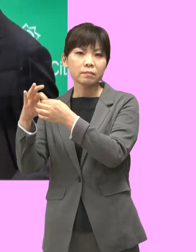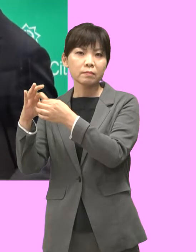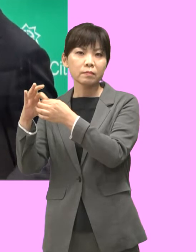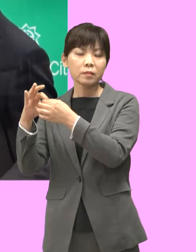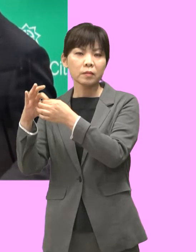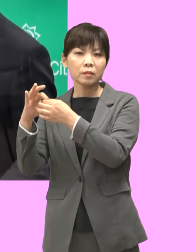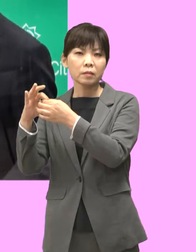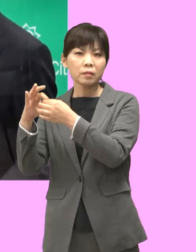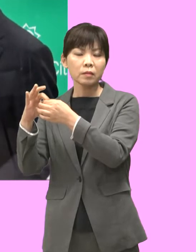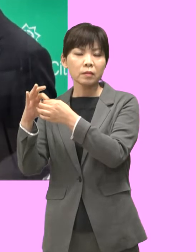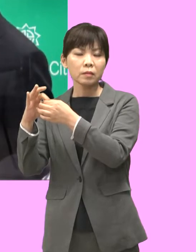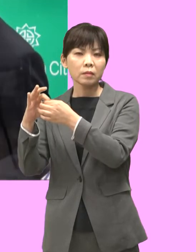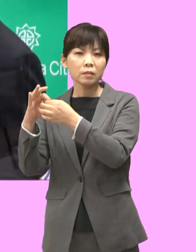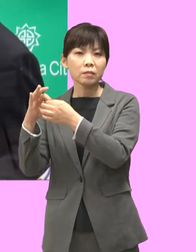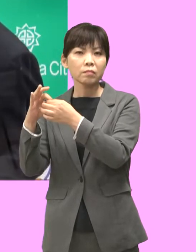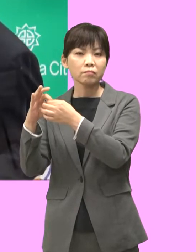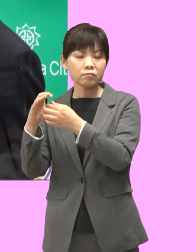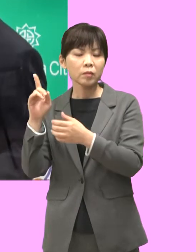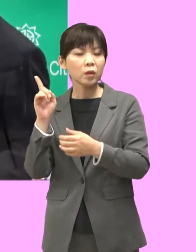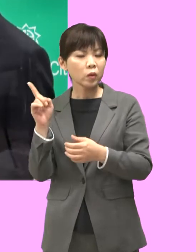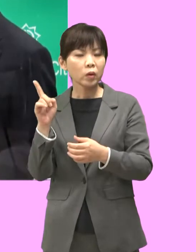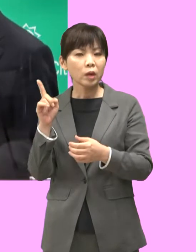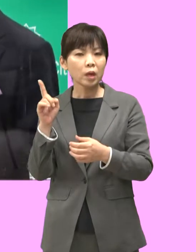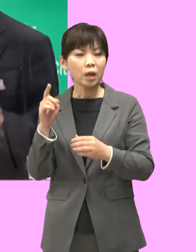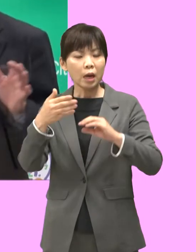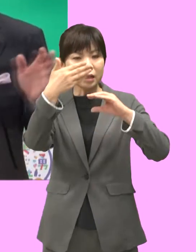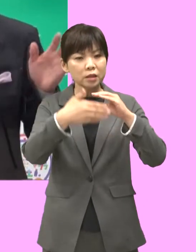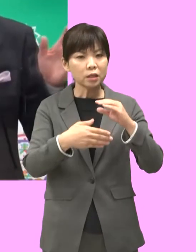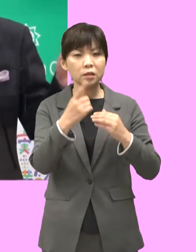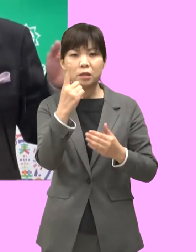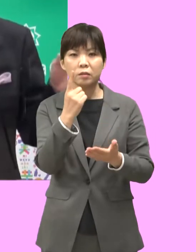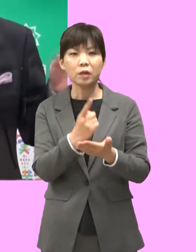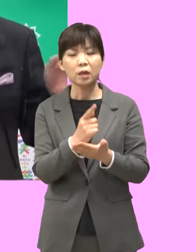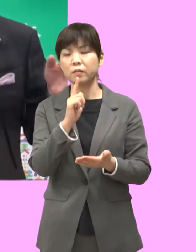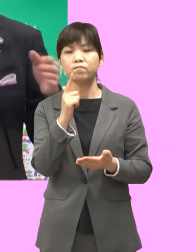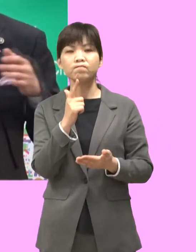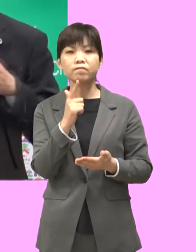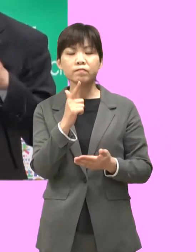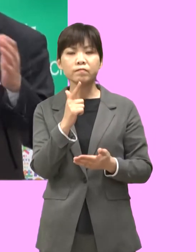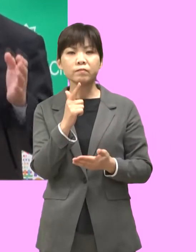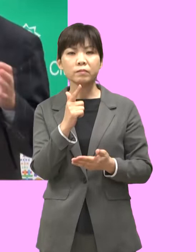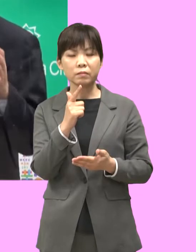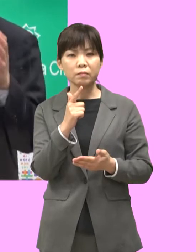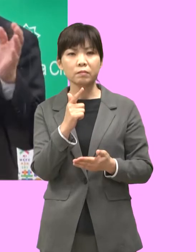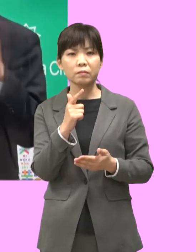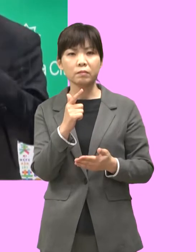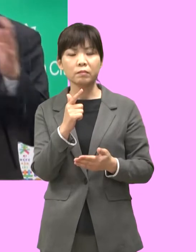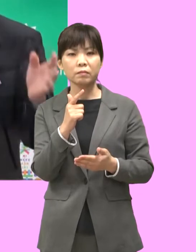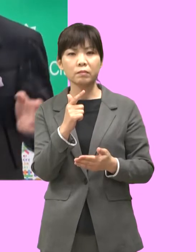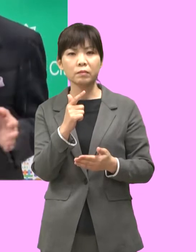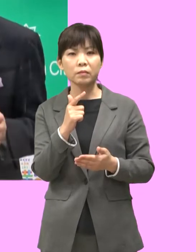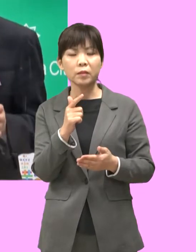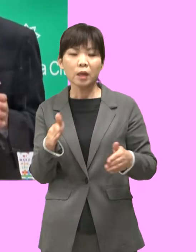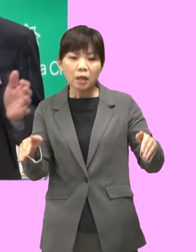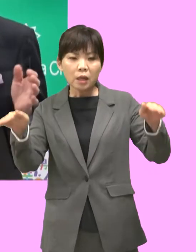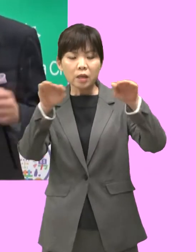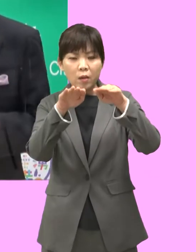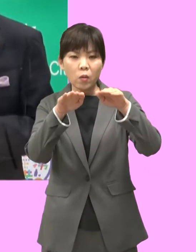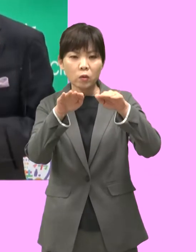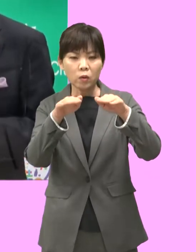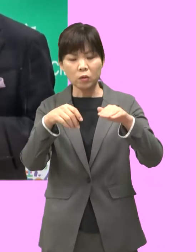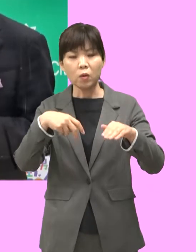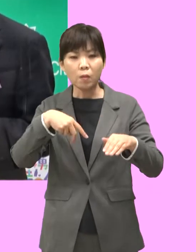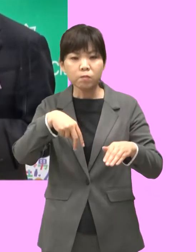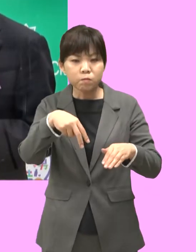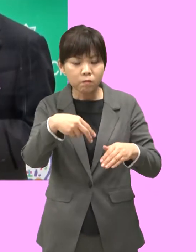ホームページでもですね、単にこの写真1枚が載ってるんじゃなくて、この中をですね、いくつかあの詳しく